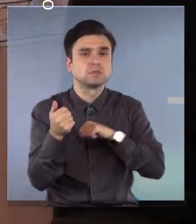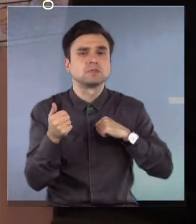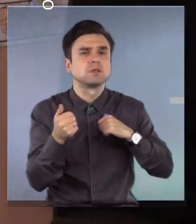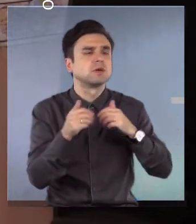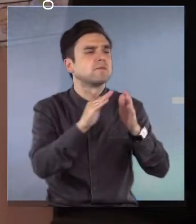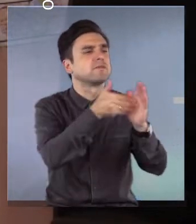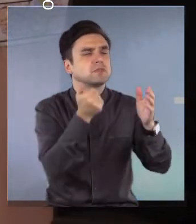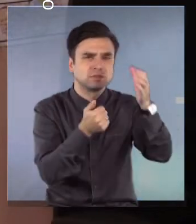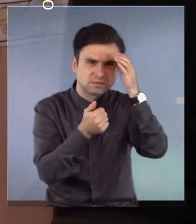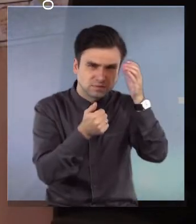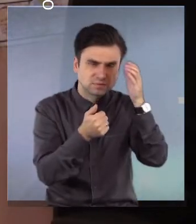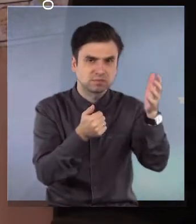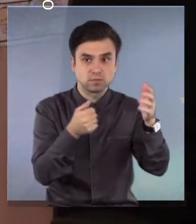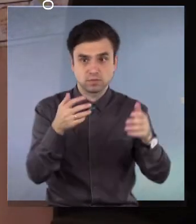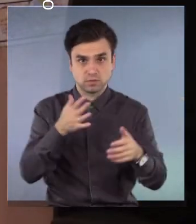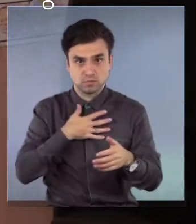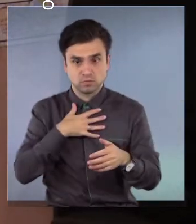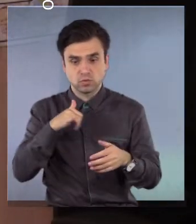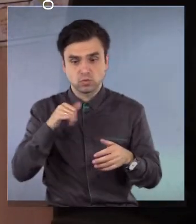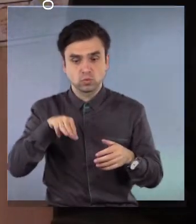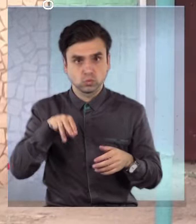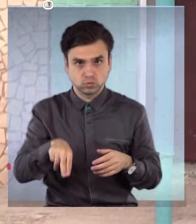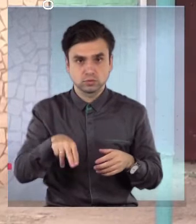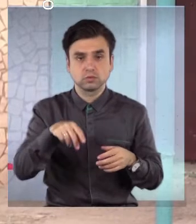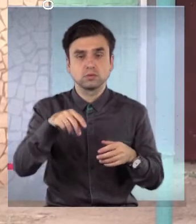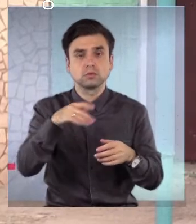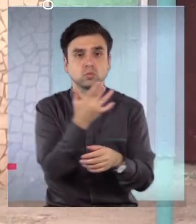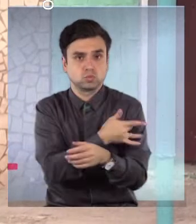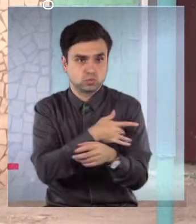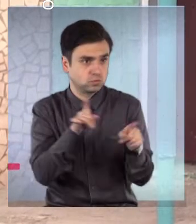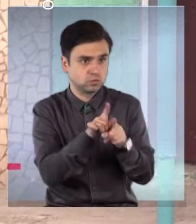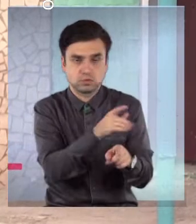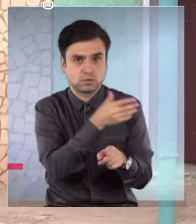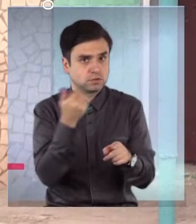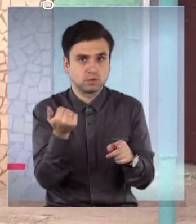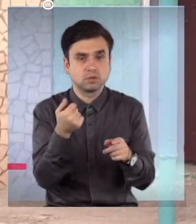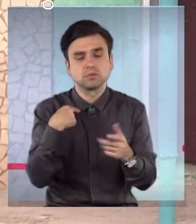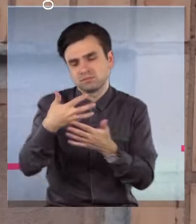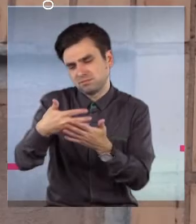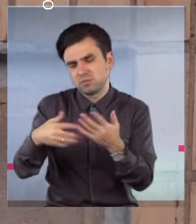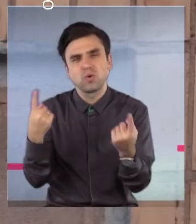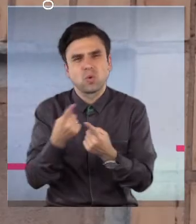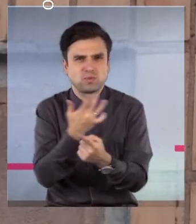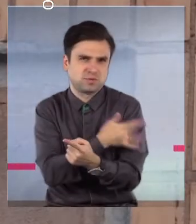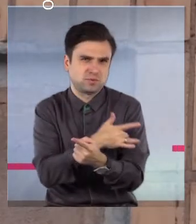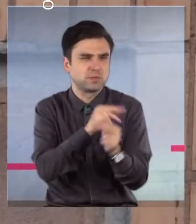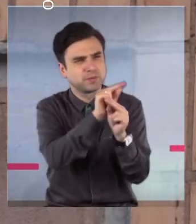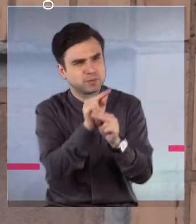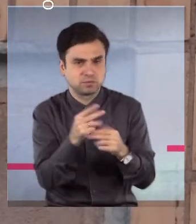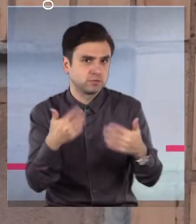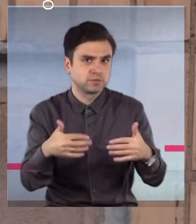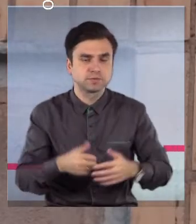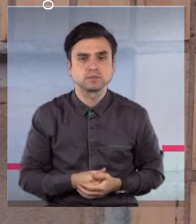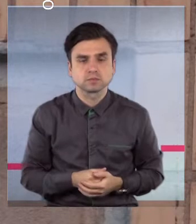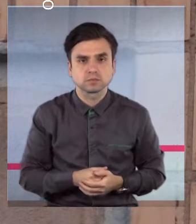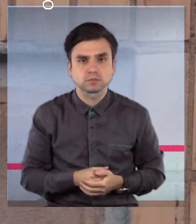нас надаються послуги згідно переліку робіт. Після встановлення маячків стане зрозуміло, чи є загроза